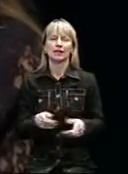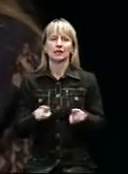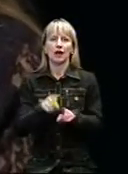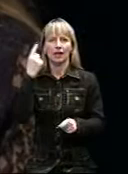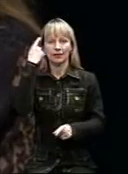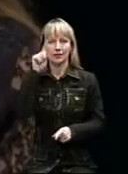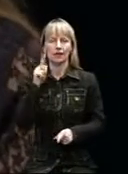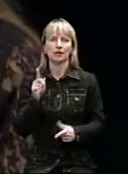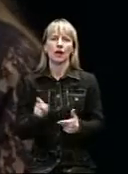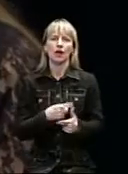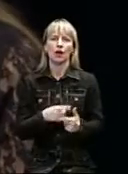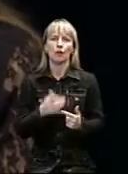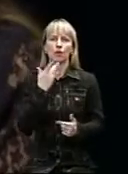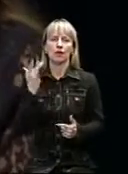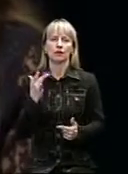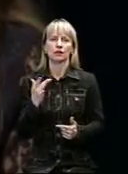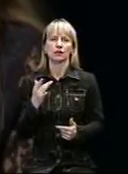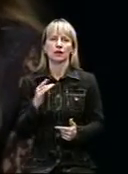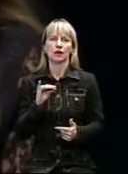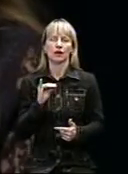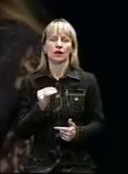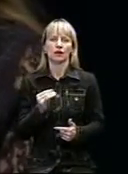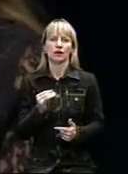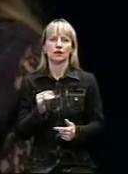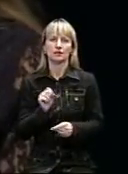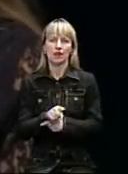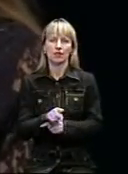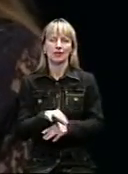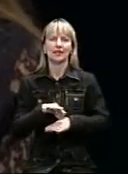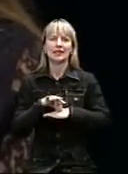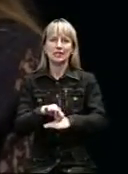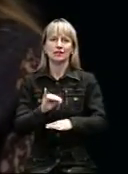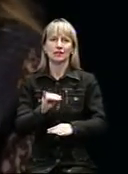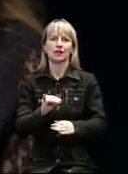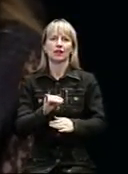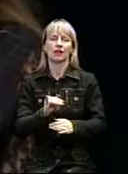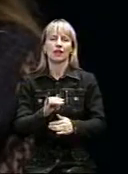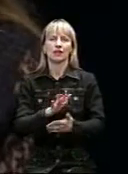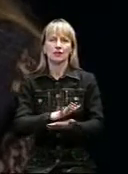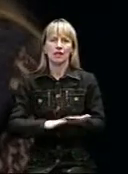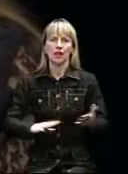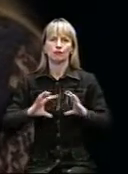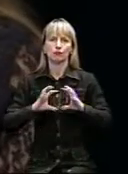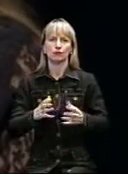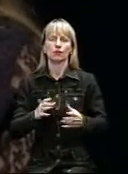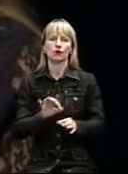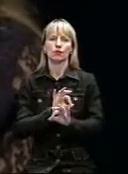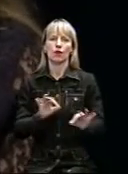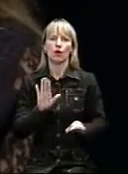ідея або політика, місія – нести ідеальний світ у відносинах,